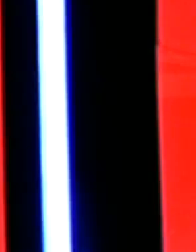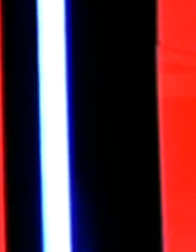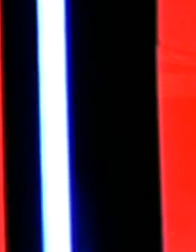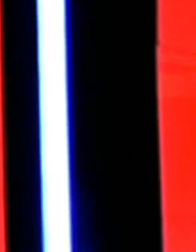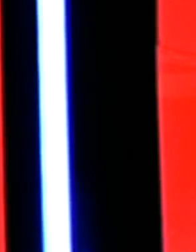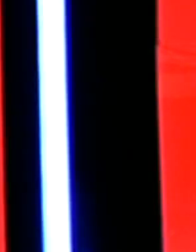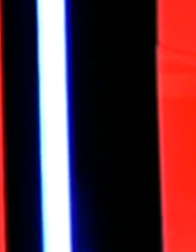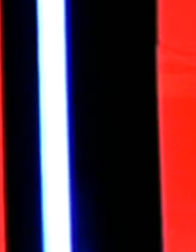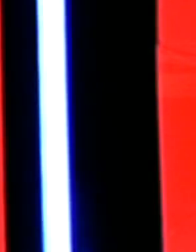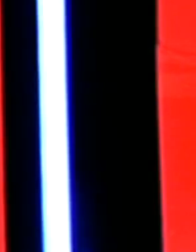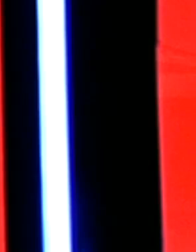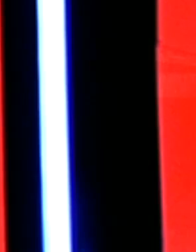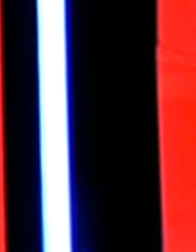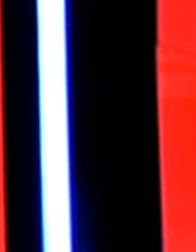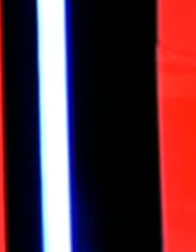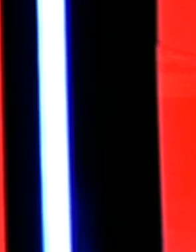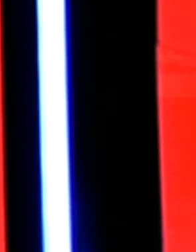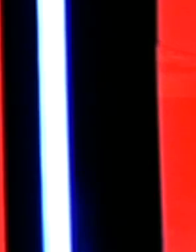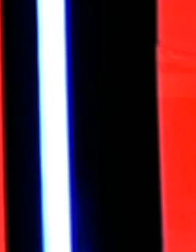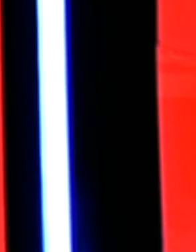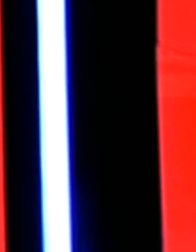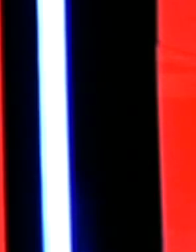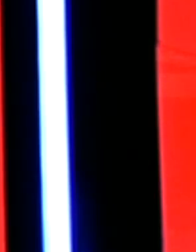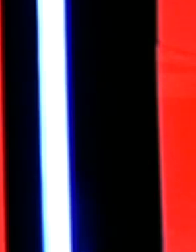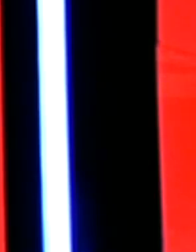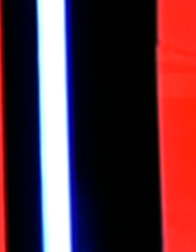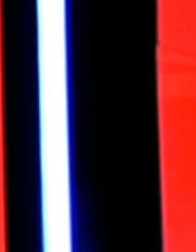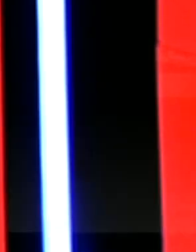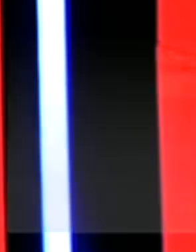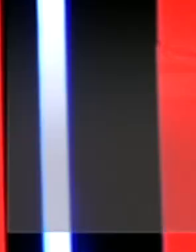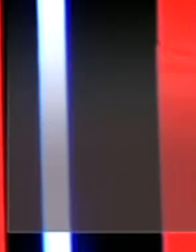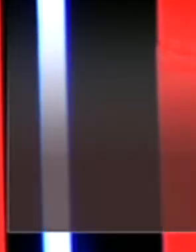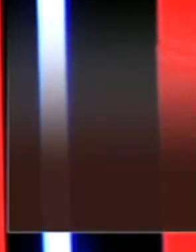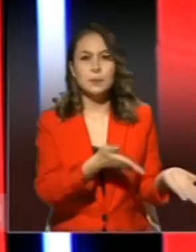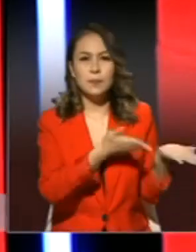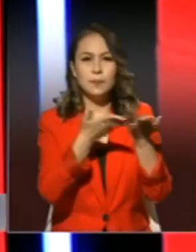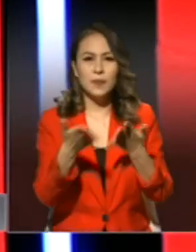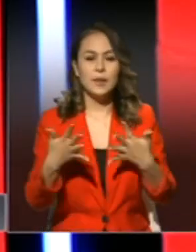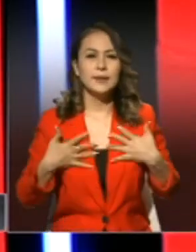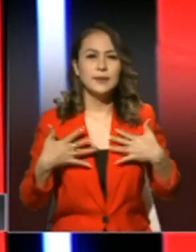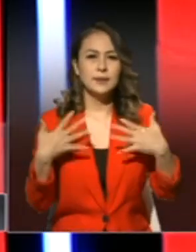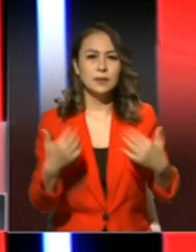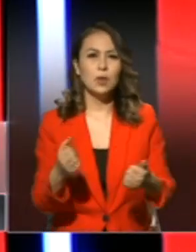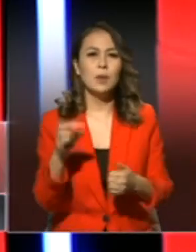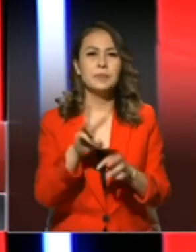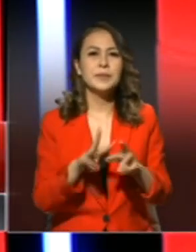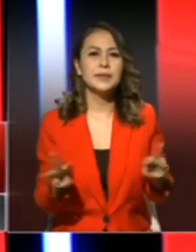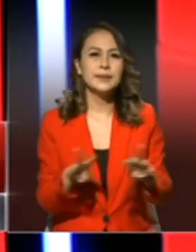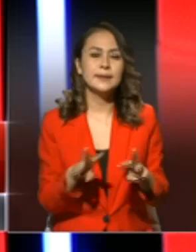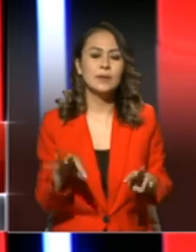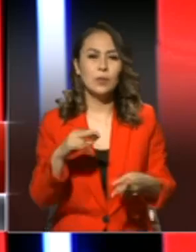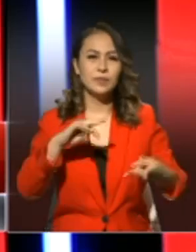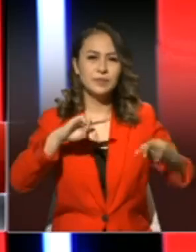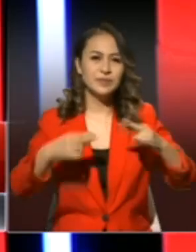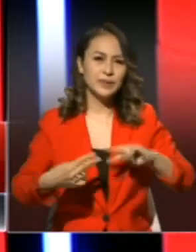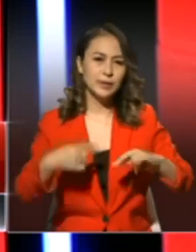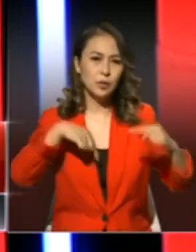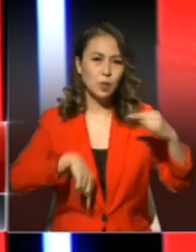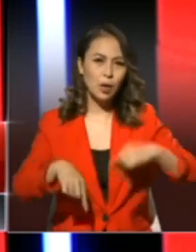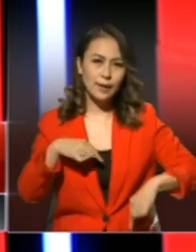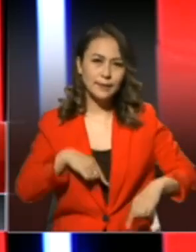Тақырыпқа тікелей қатысы бар азаматтарды бүгін студиямызға шақырып отырмыз. Денсаулық сақтау министрлігі трансплантаттауды және